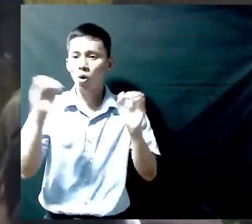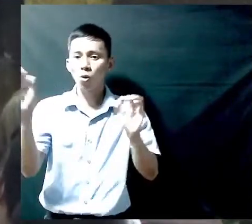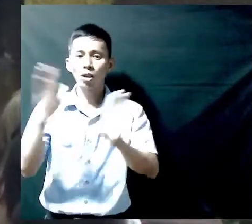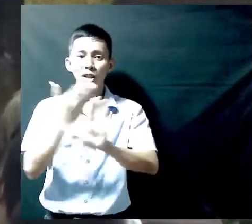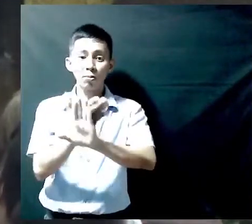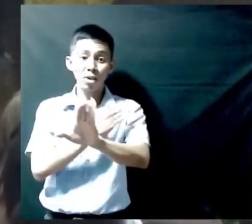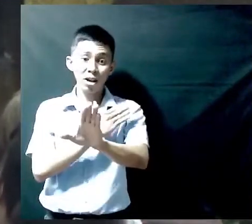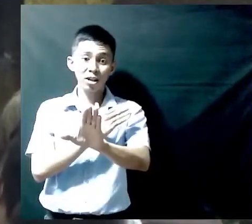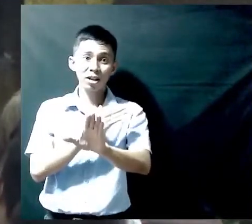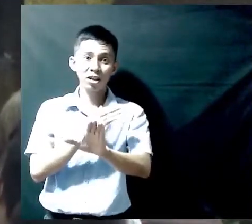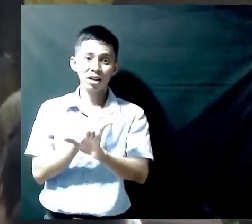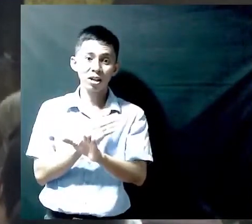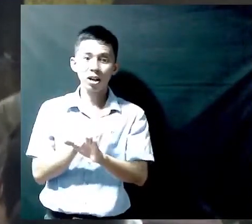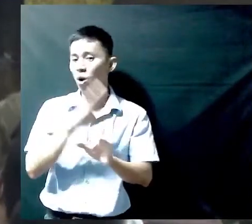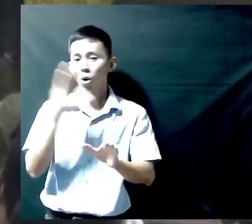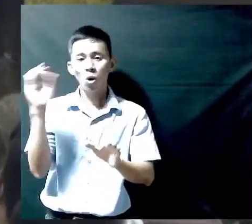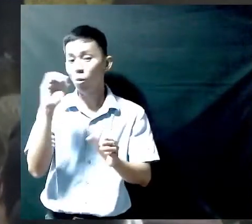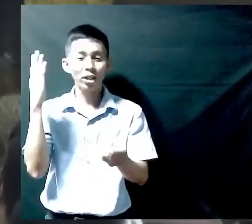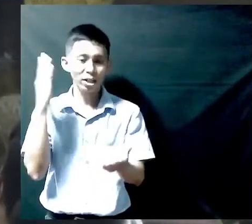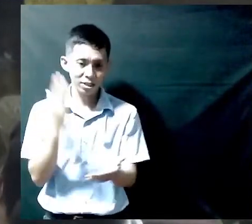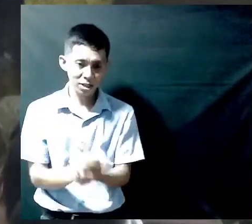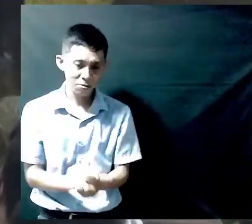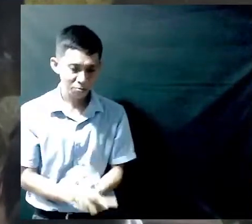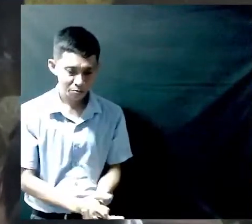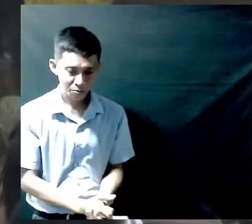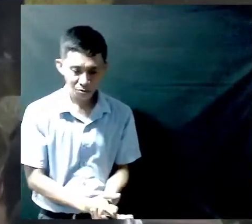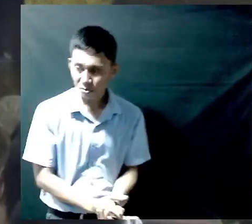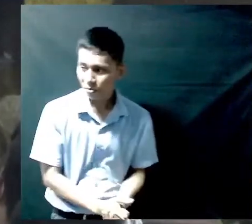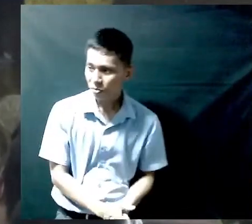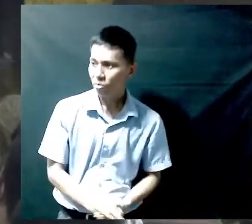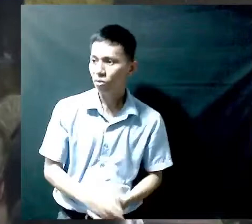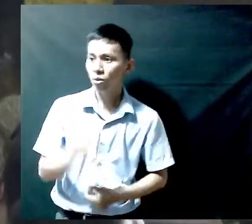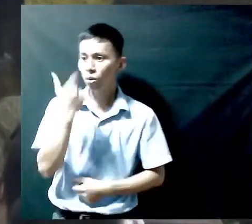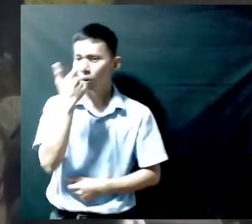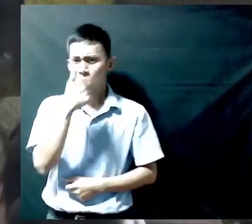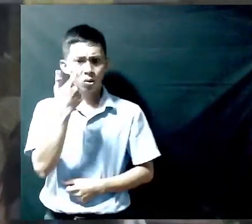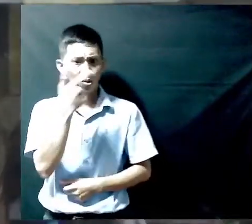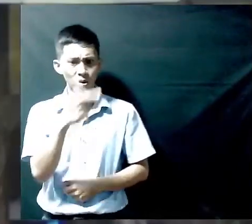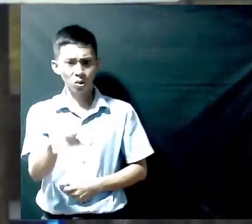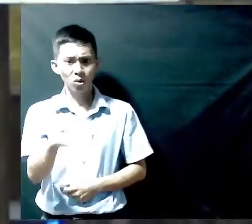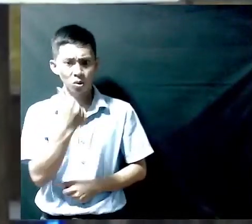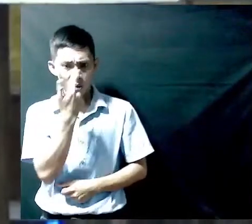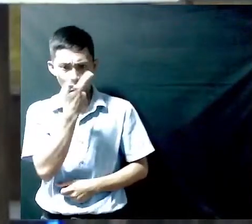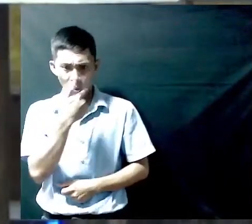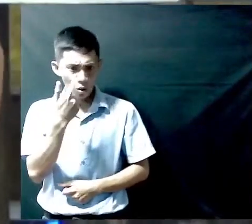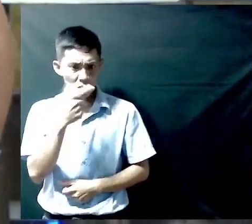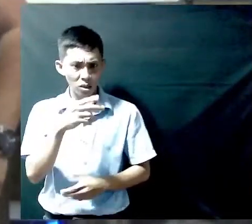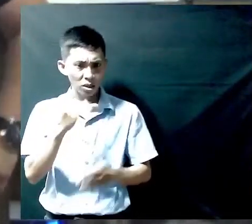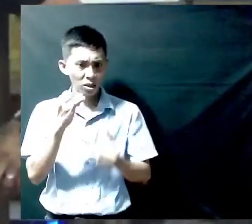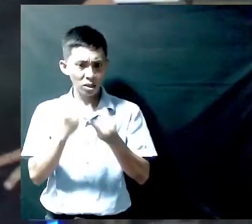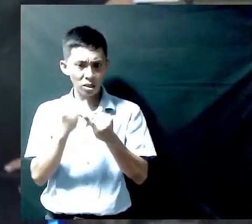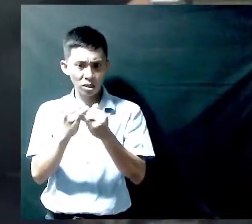yan eh. Kayo, sa tingin nyo, anong hayop ang huling-huling pumasok sa arko?